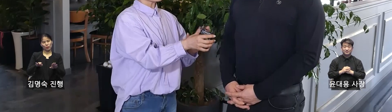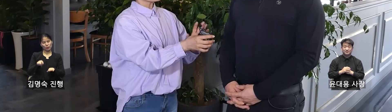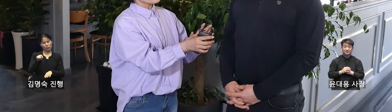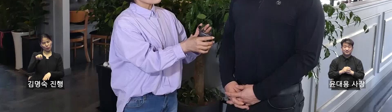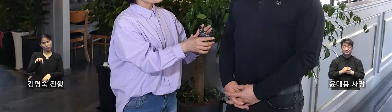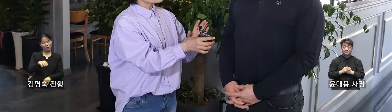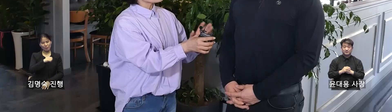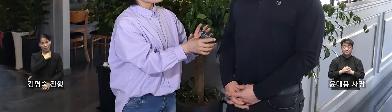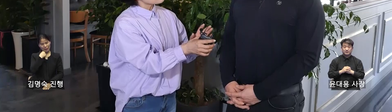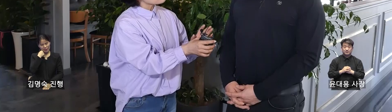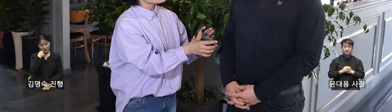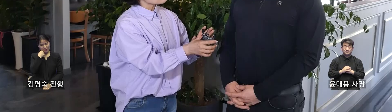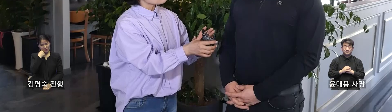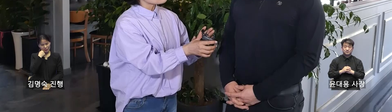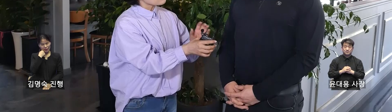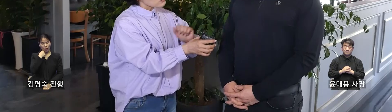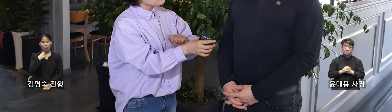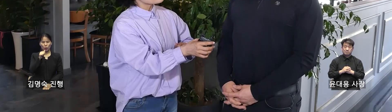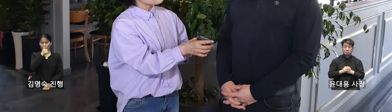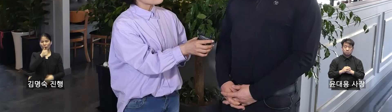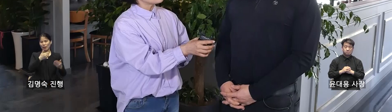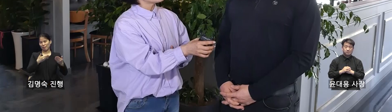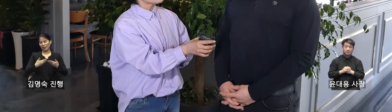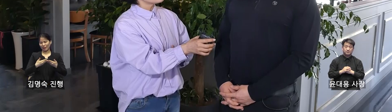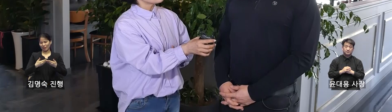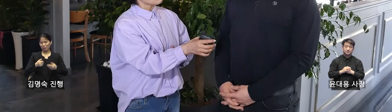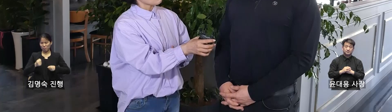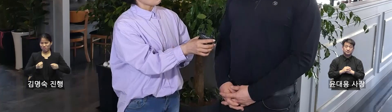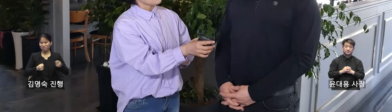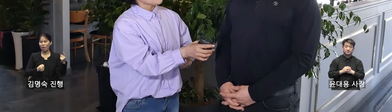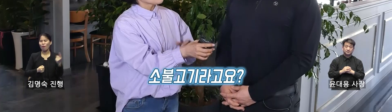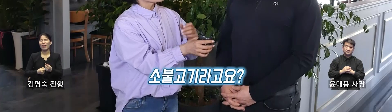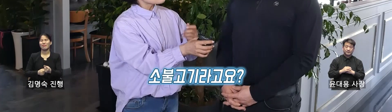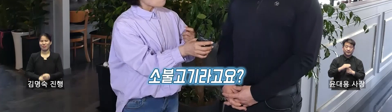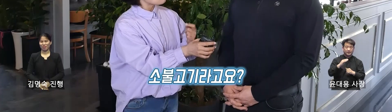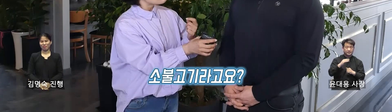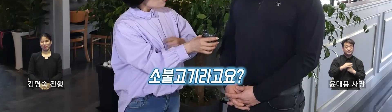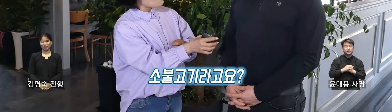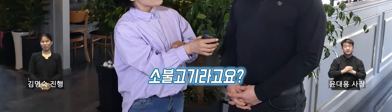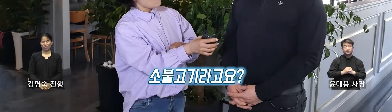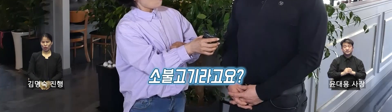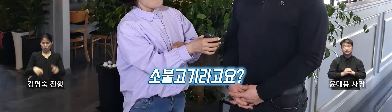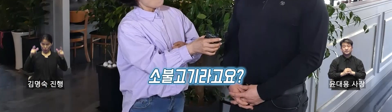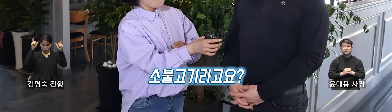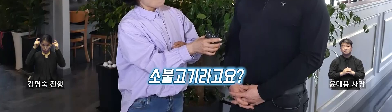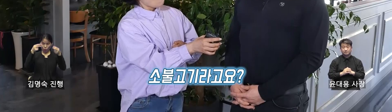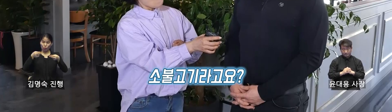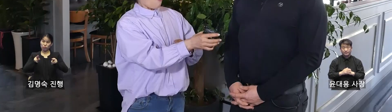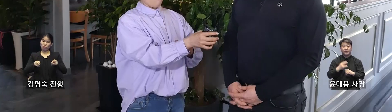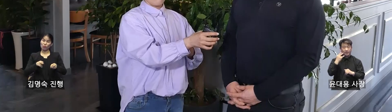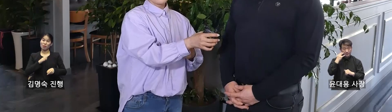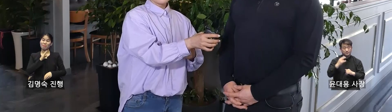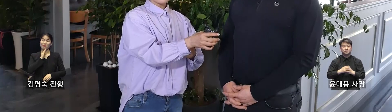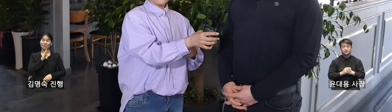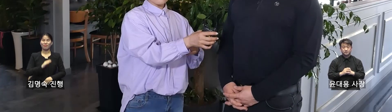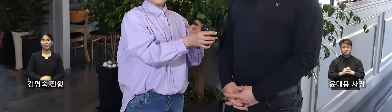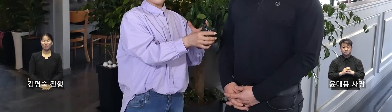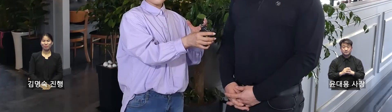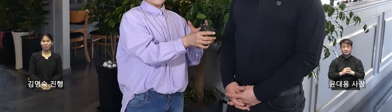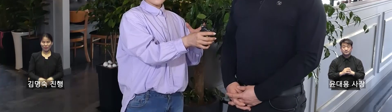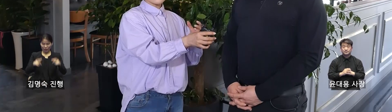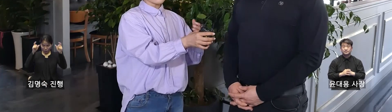여기가 맛집이라고 또 소개를 해주셔서 제가 이렇게 열심히 달려왔는데. 네네. 소 불고기요? 네네. 어, 그